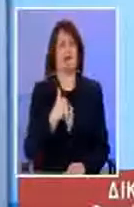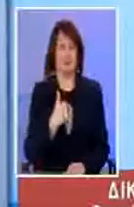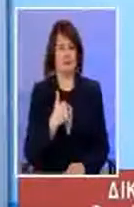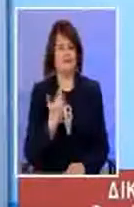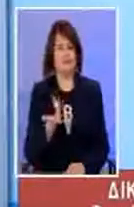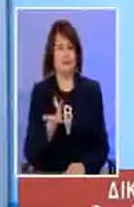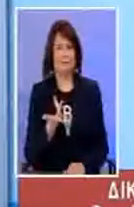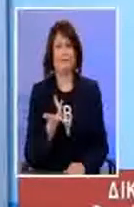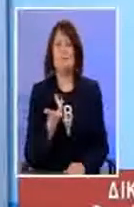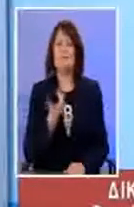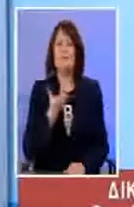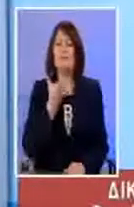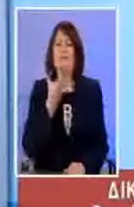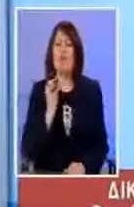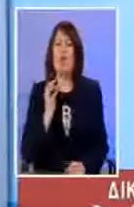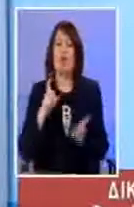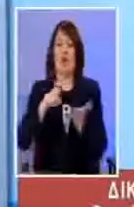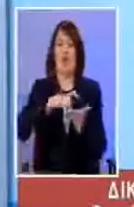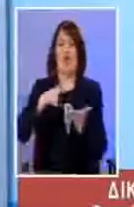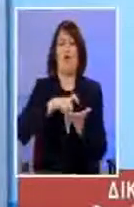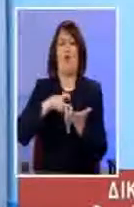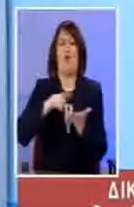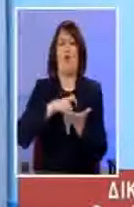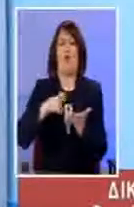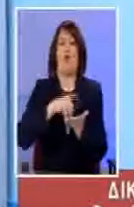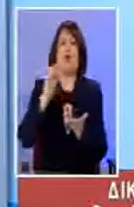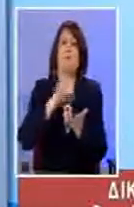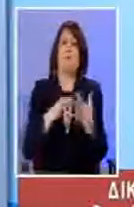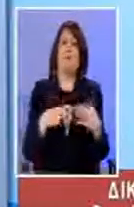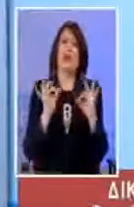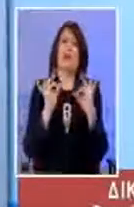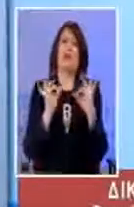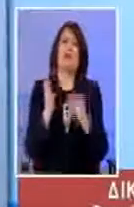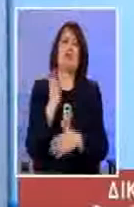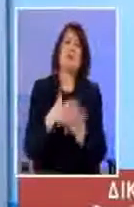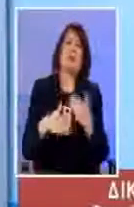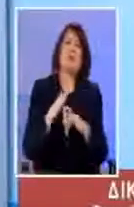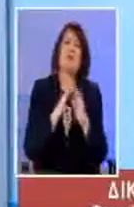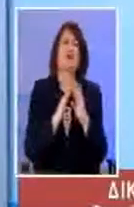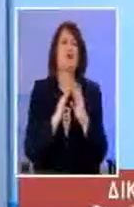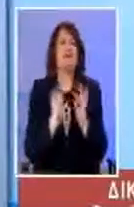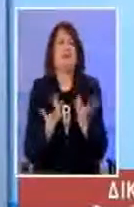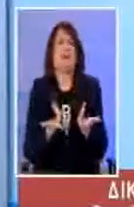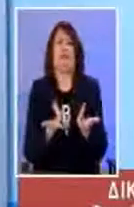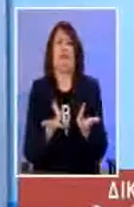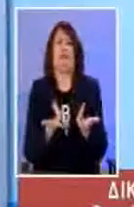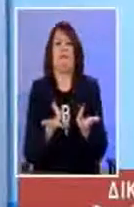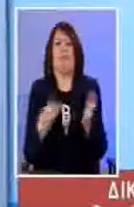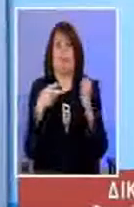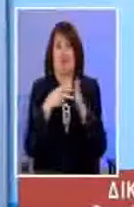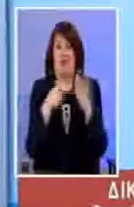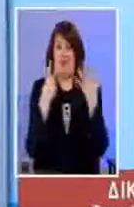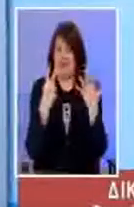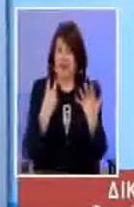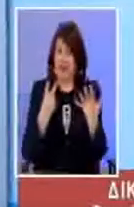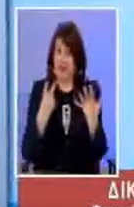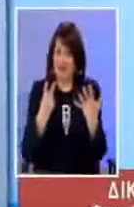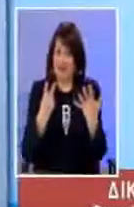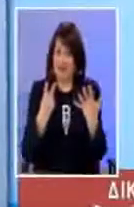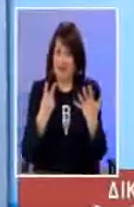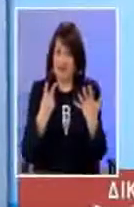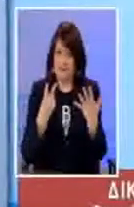σκεφτήκαμε λοιπόν γιατί να το σκανάρουμε και να κάνουμε εμείς τον κόπο πάλι από την αρχή. Και το 2007